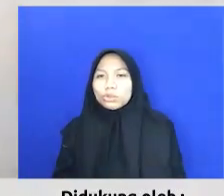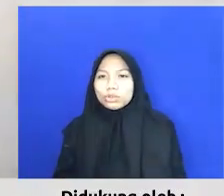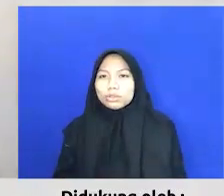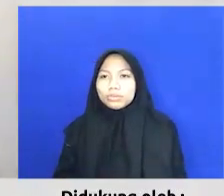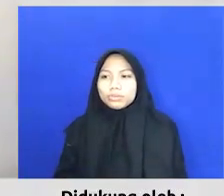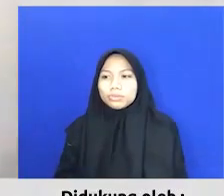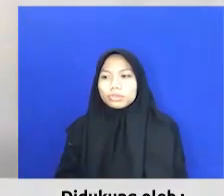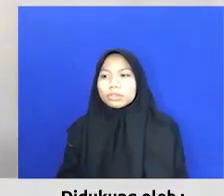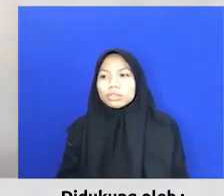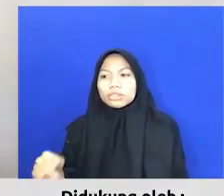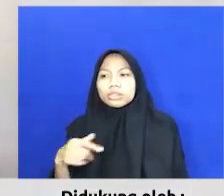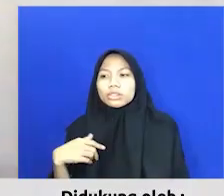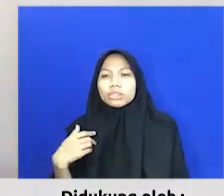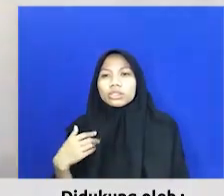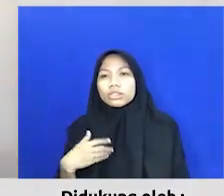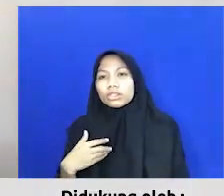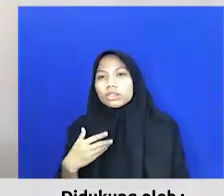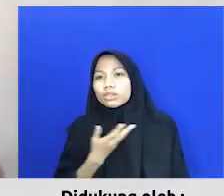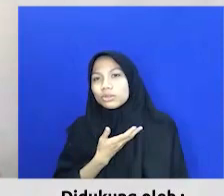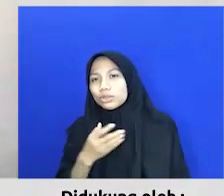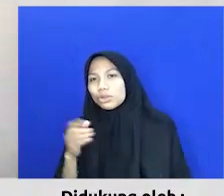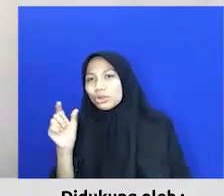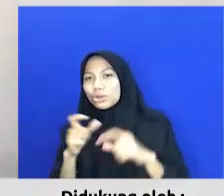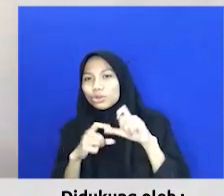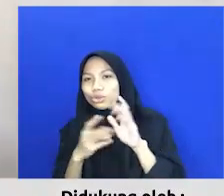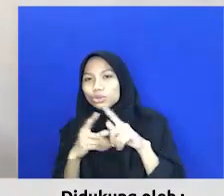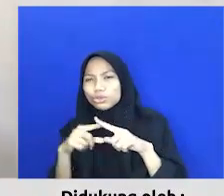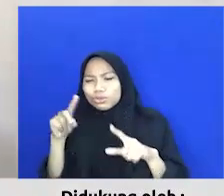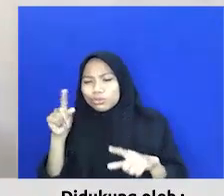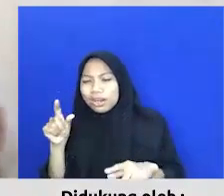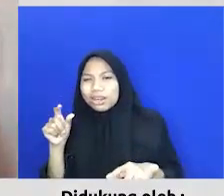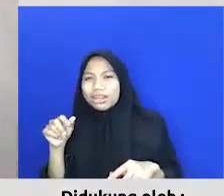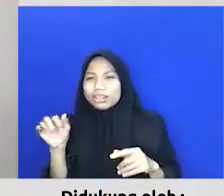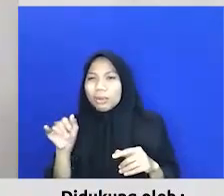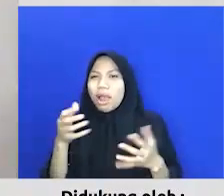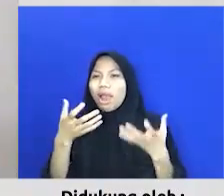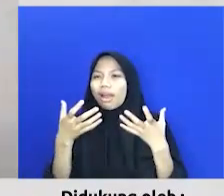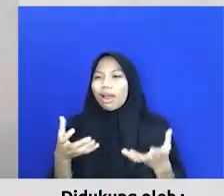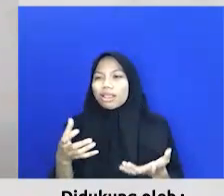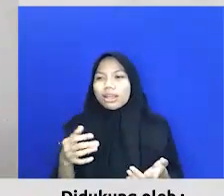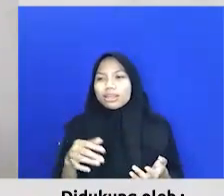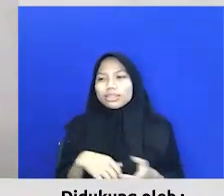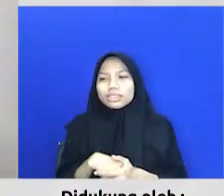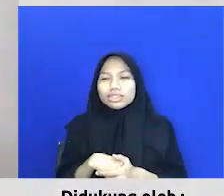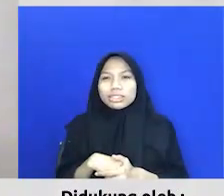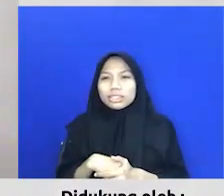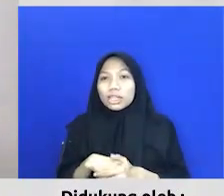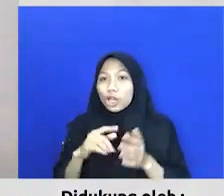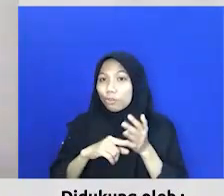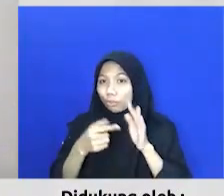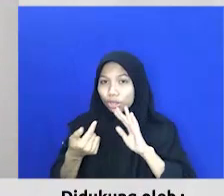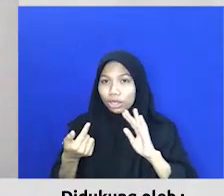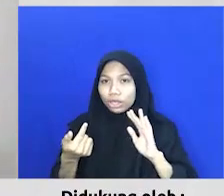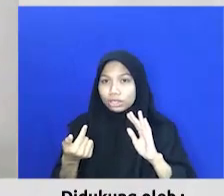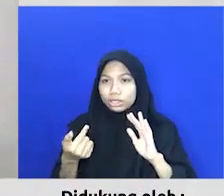rumah gitu, Pak, itu kan sangat egaliter sekali ketika yang laki-laki itu bisa di, ibaratnya kasarnya quote-unquote itu, suara perempuannya tuh bisa